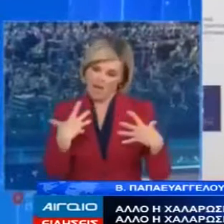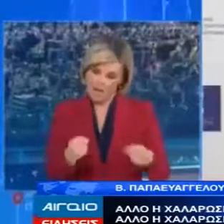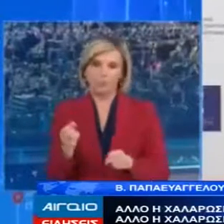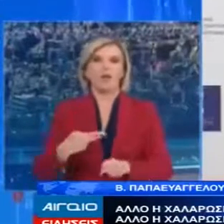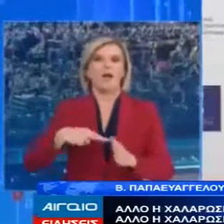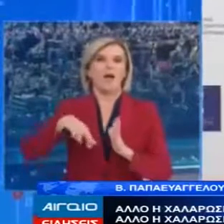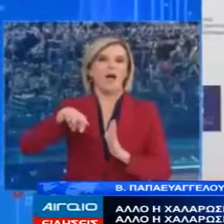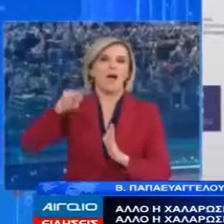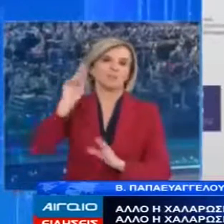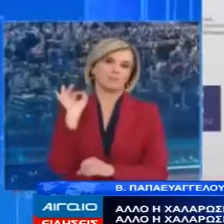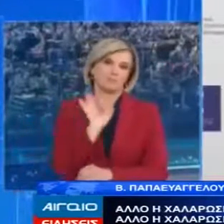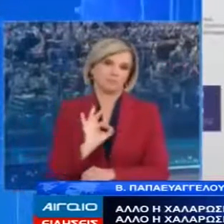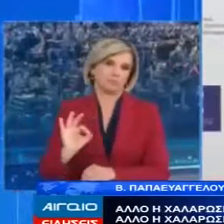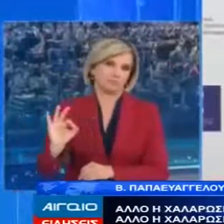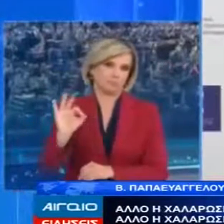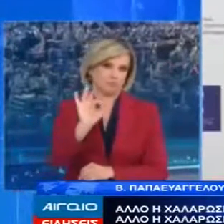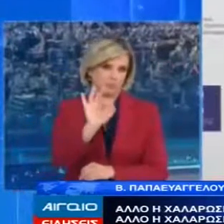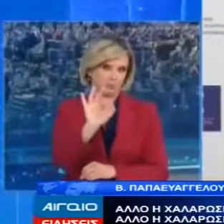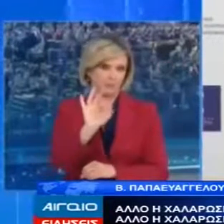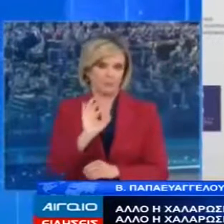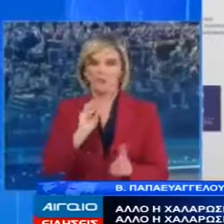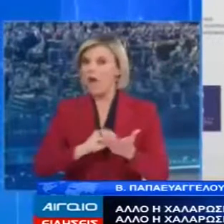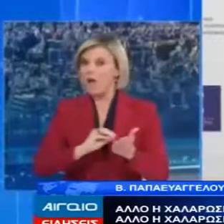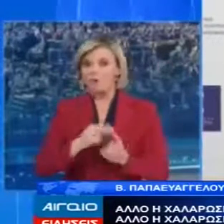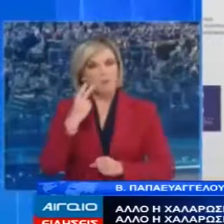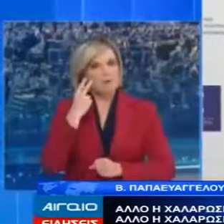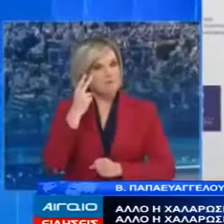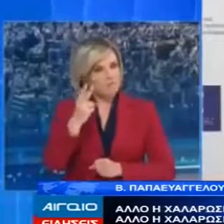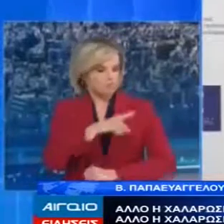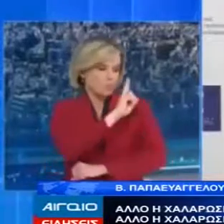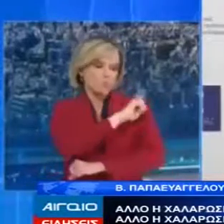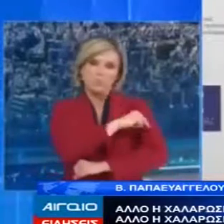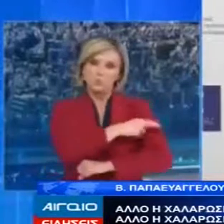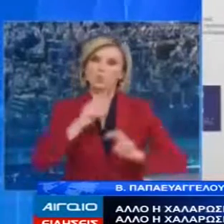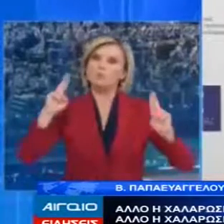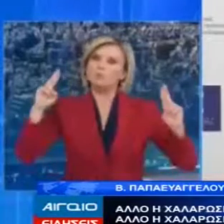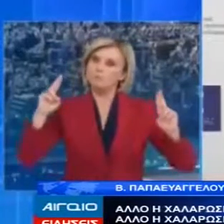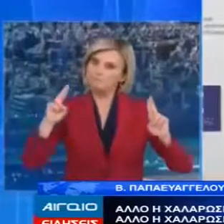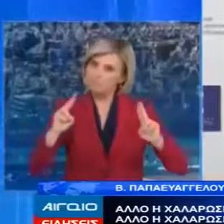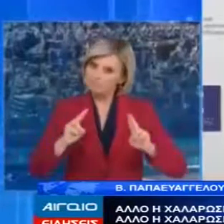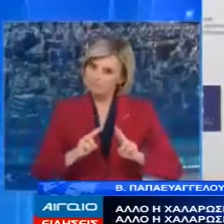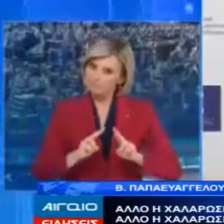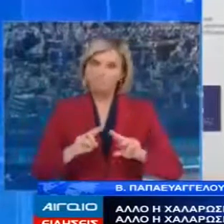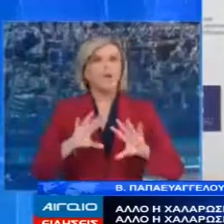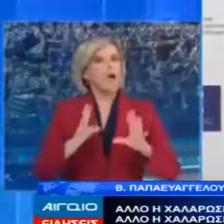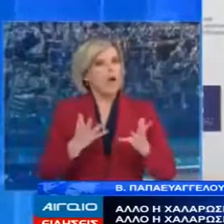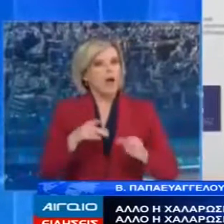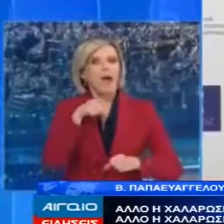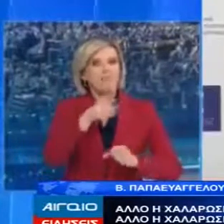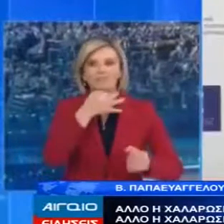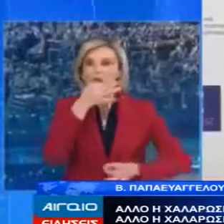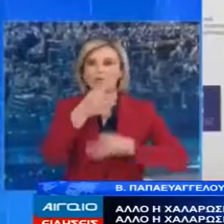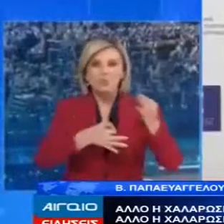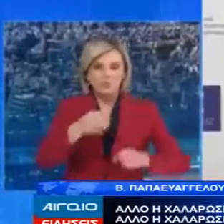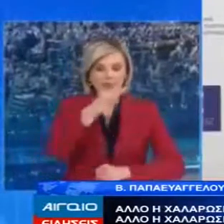αύξηση των νοσηλιών και επιβάρυνση του Εθνικού Συστήματος Υγείας. Όλοι οι κάτοικοι όμως στις περιοχές αυτές